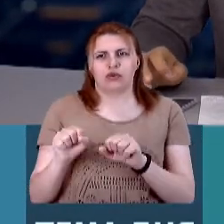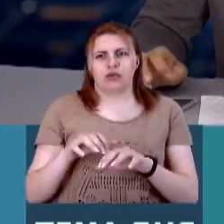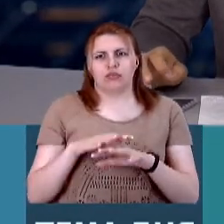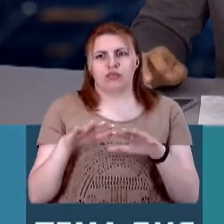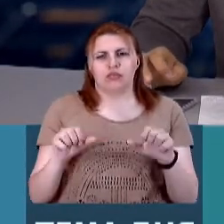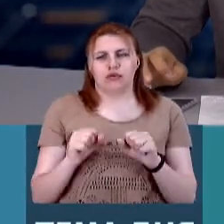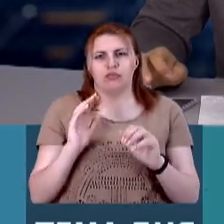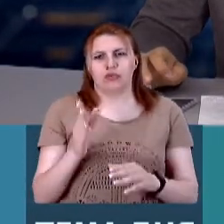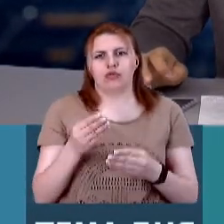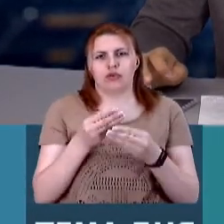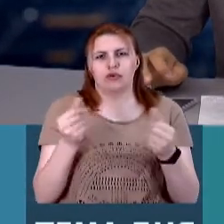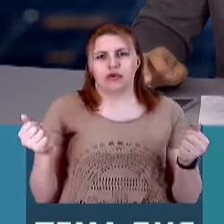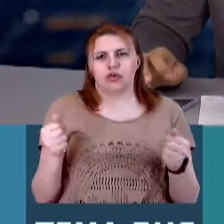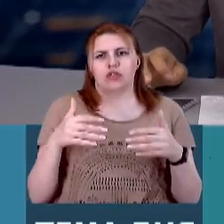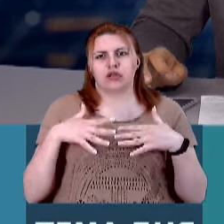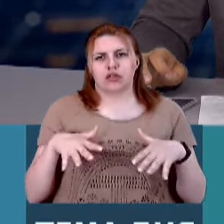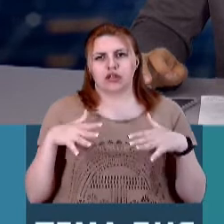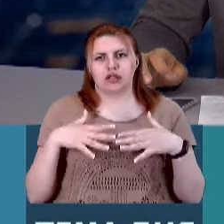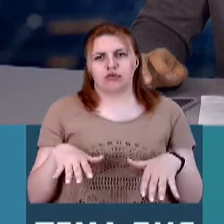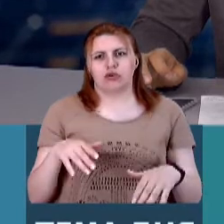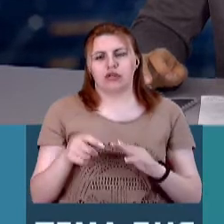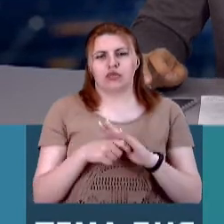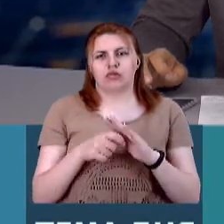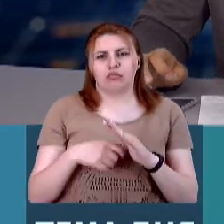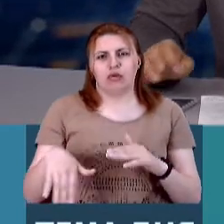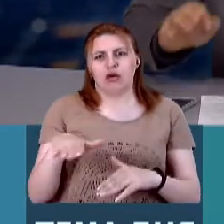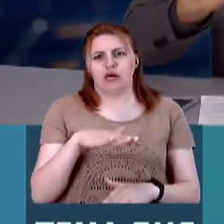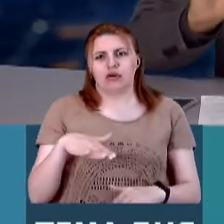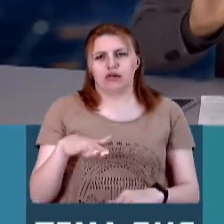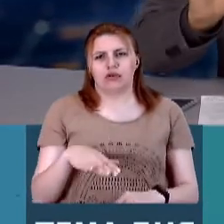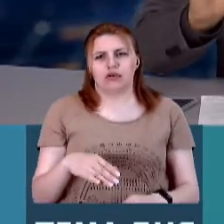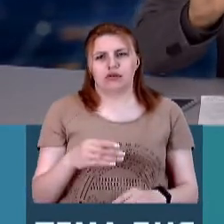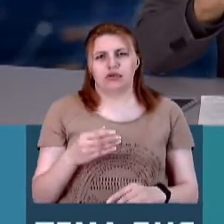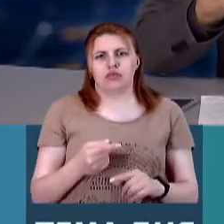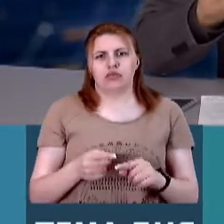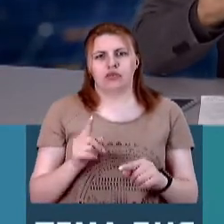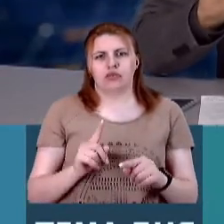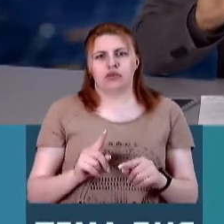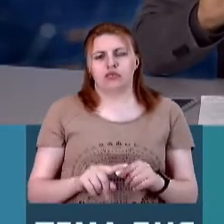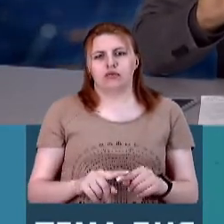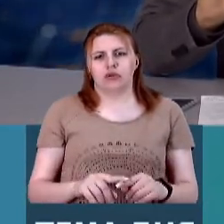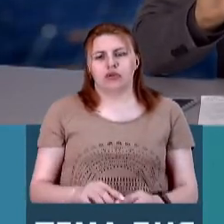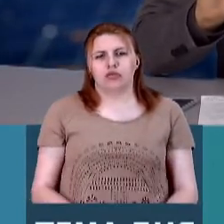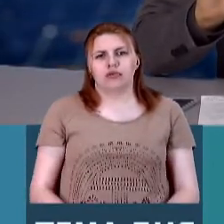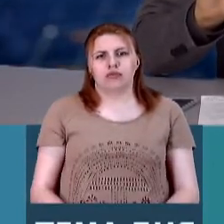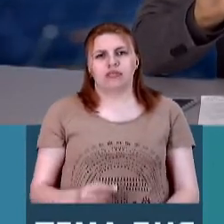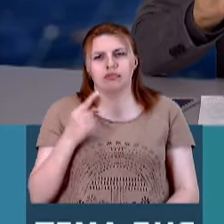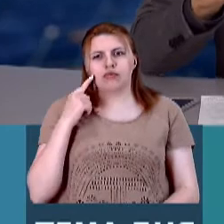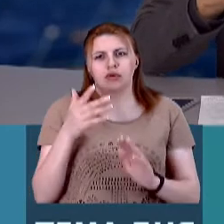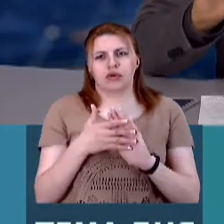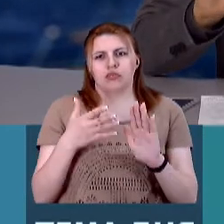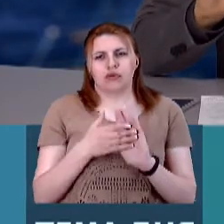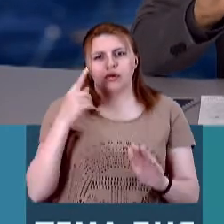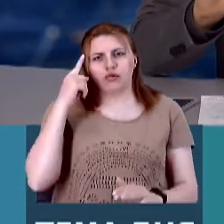просто зникати із Криму і з Донбасу. Тому не треба. Пане Костянтине, тут зараз зрозуміла ваша думка.